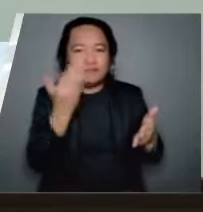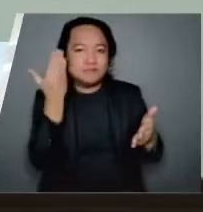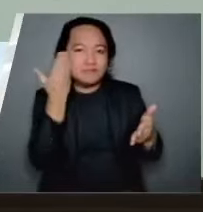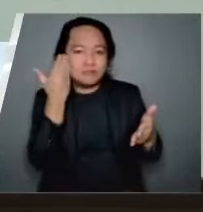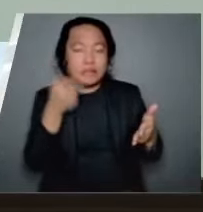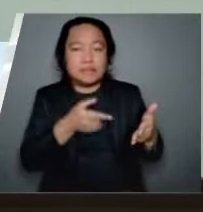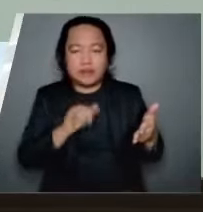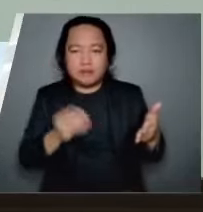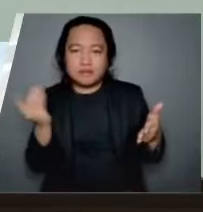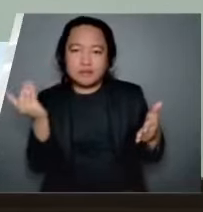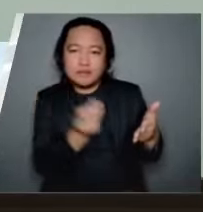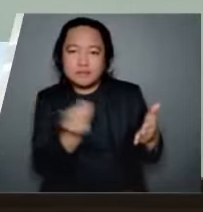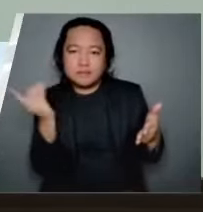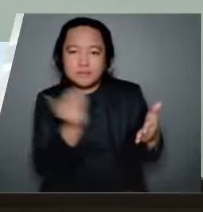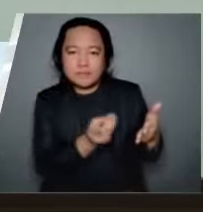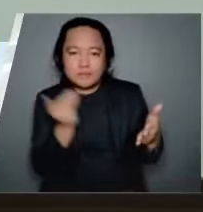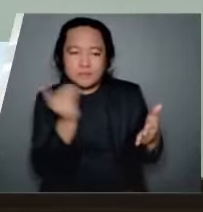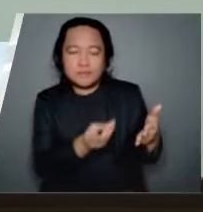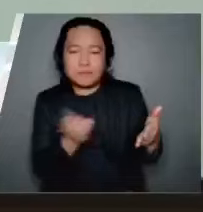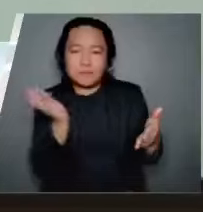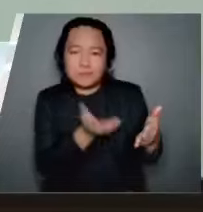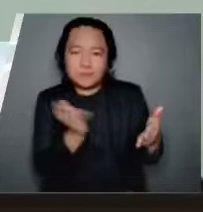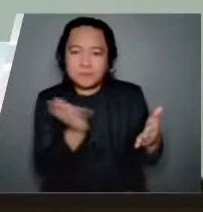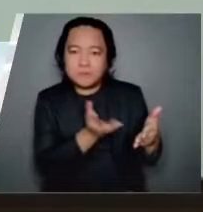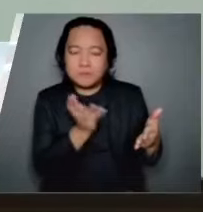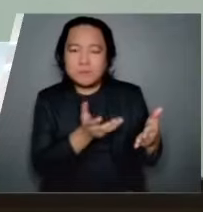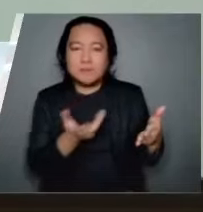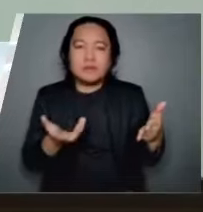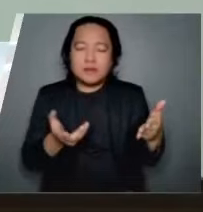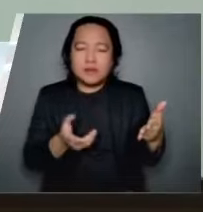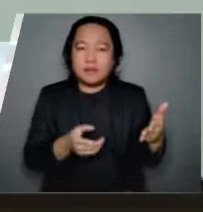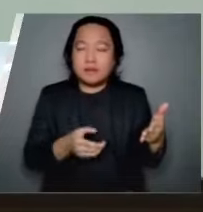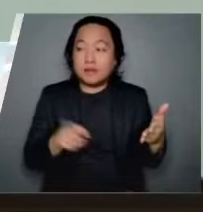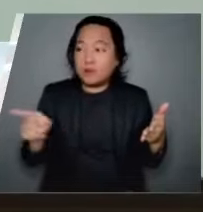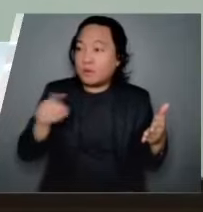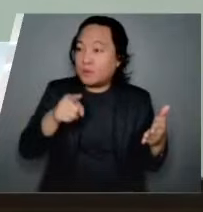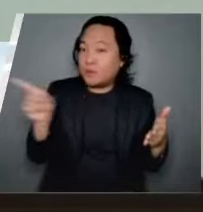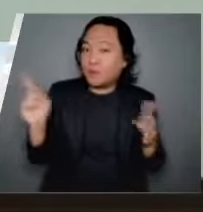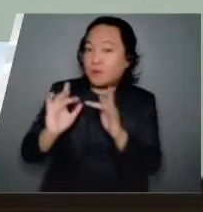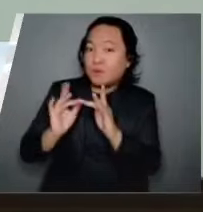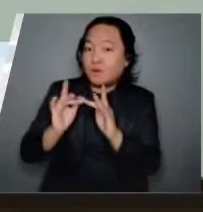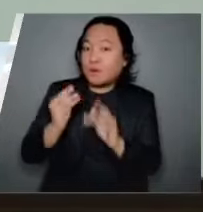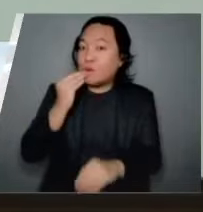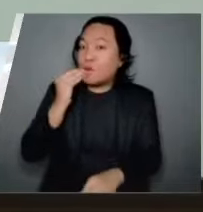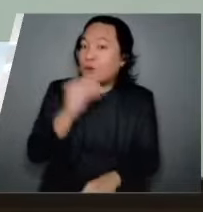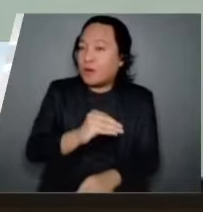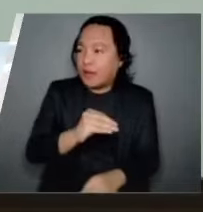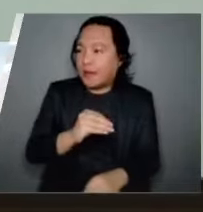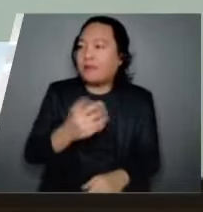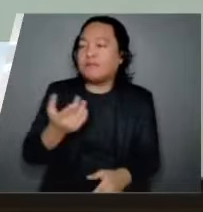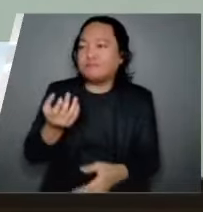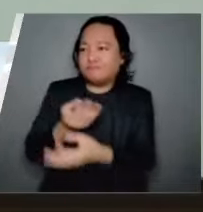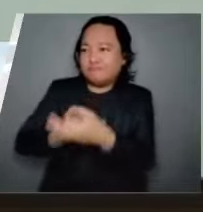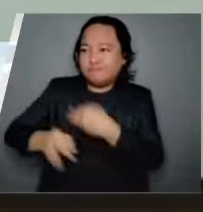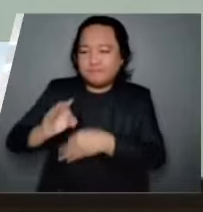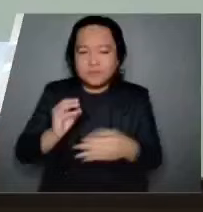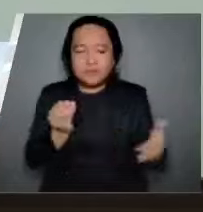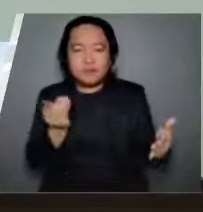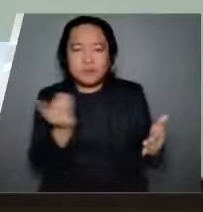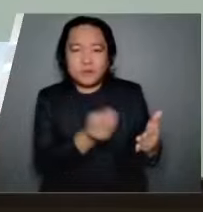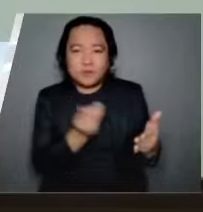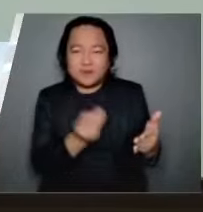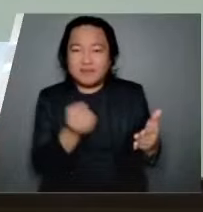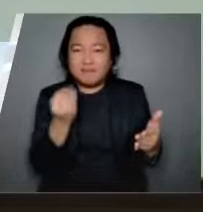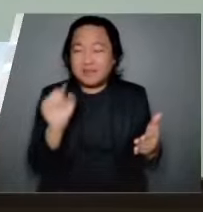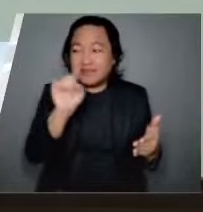nagdo-double order or nag-ano siya ng mga fraudulent orders. Tapos, di ba, karamihan maraming reklamo na